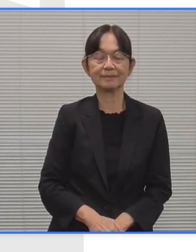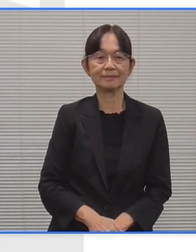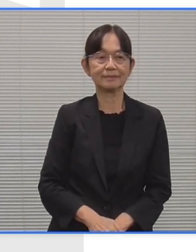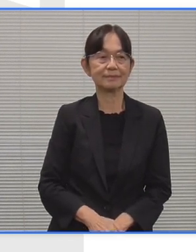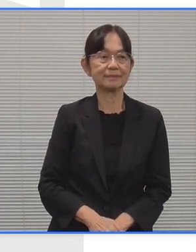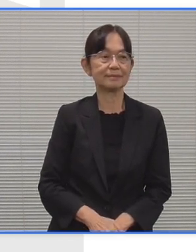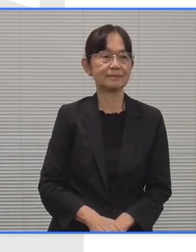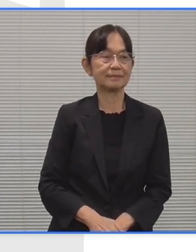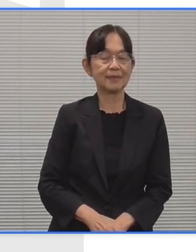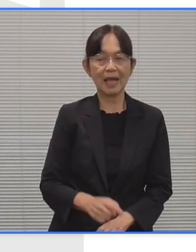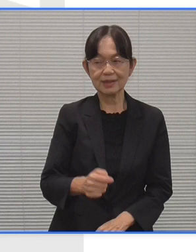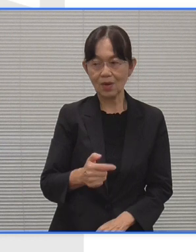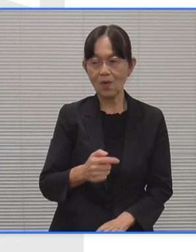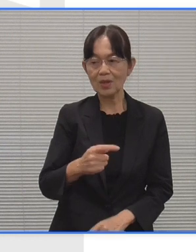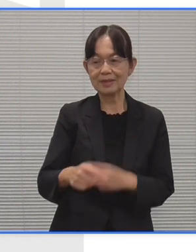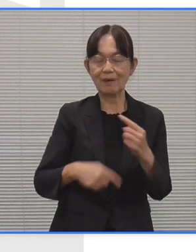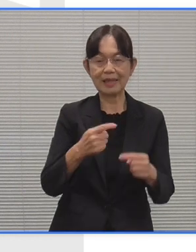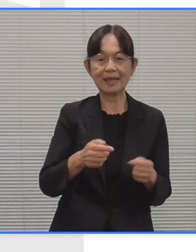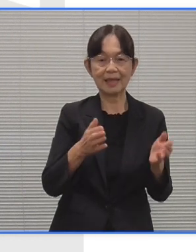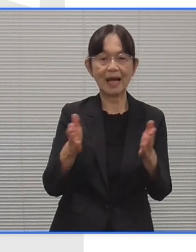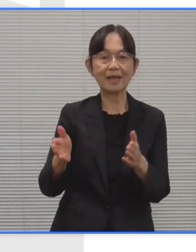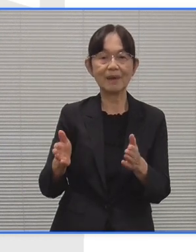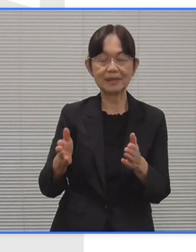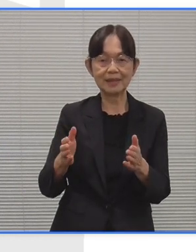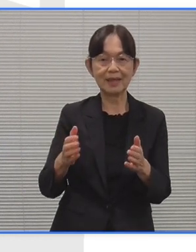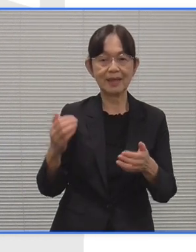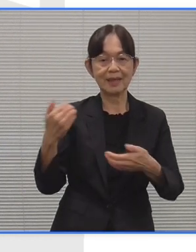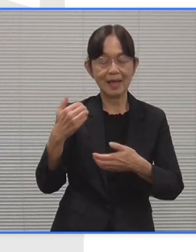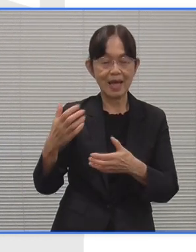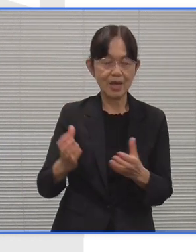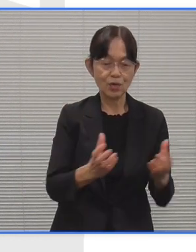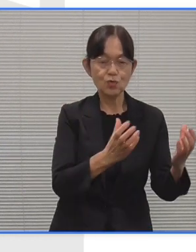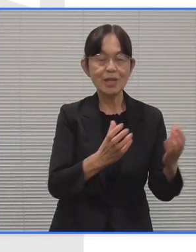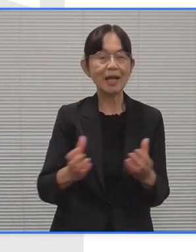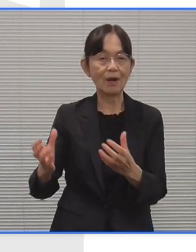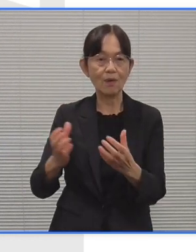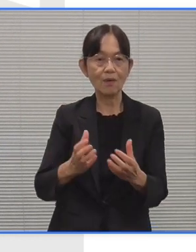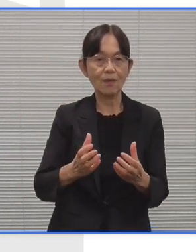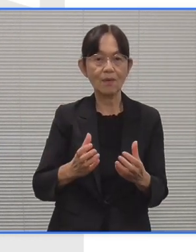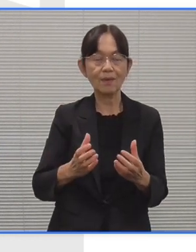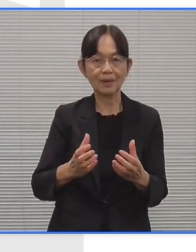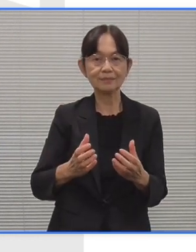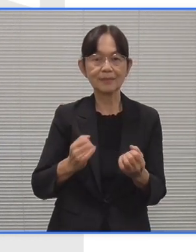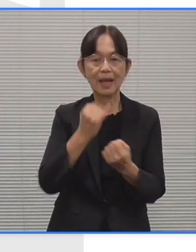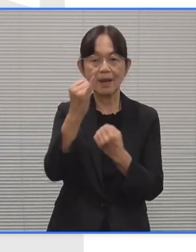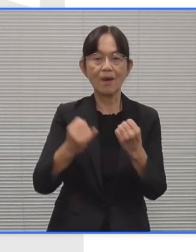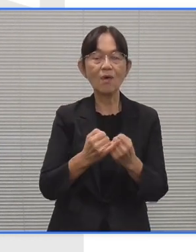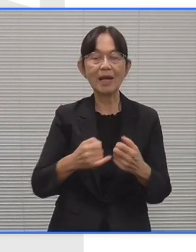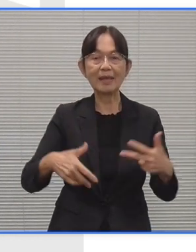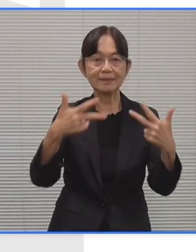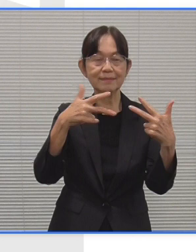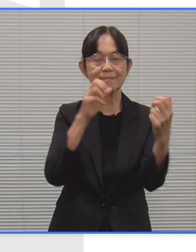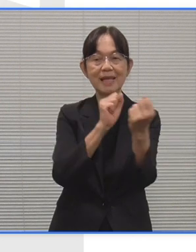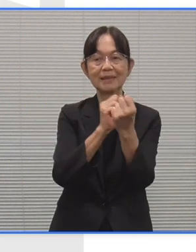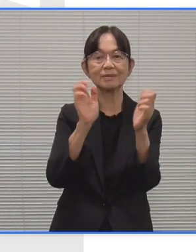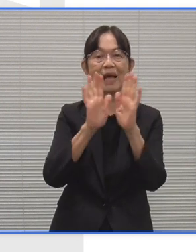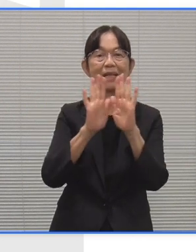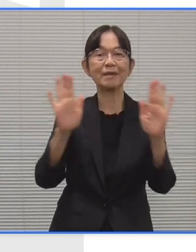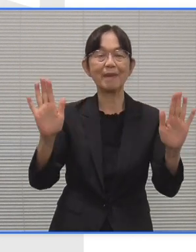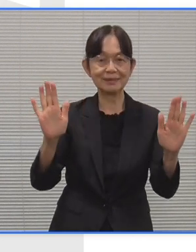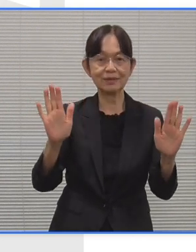少しちょっと話題が変わりまして、ゆりかごオンライン面接を始めますというお知らせになります。